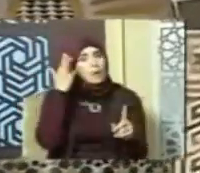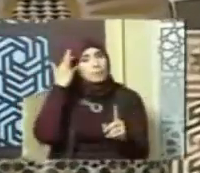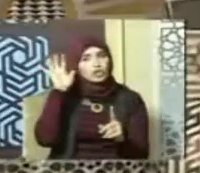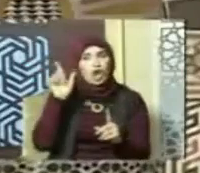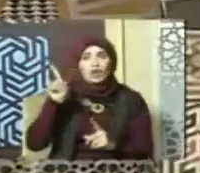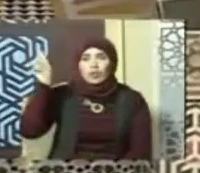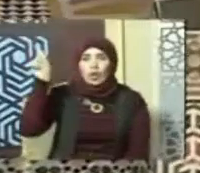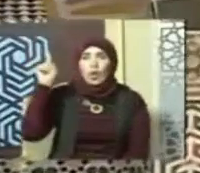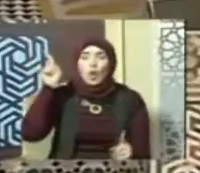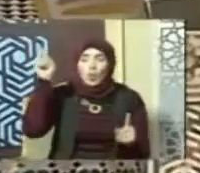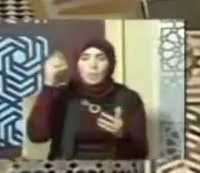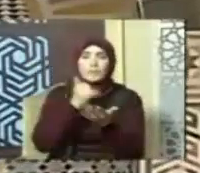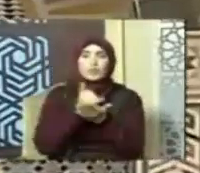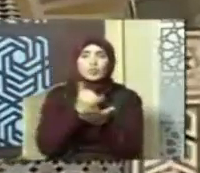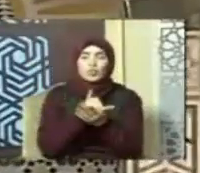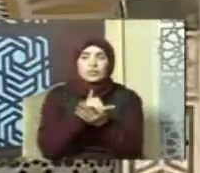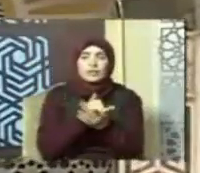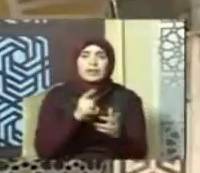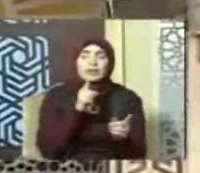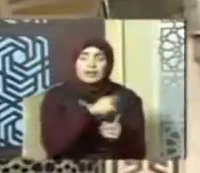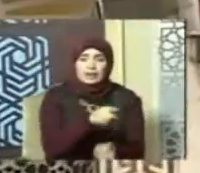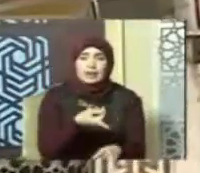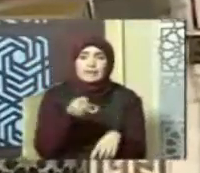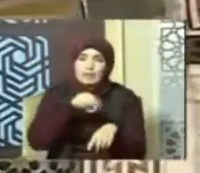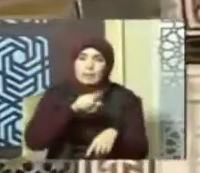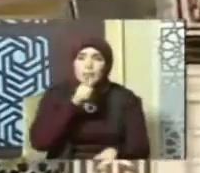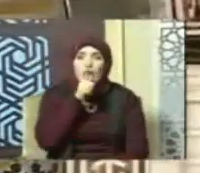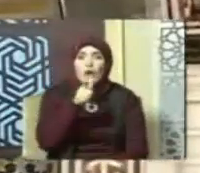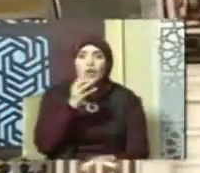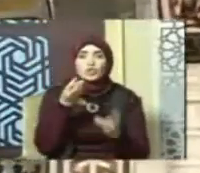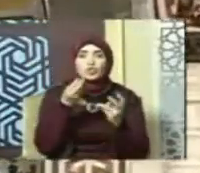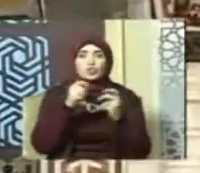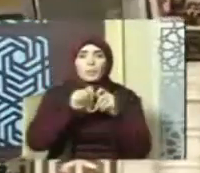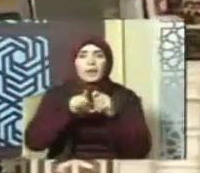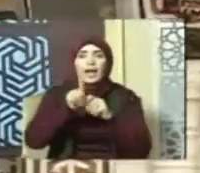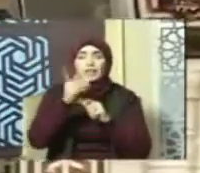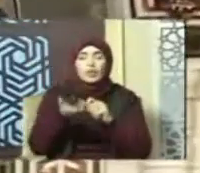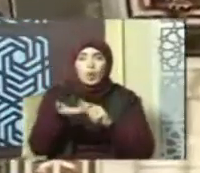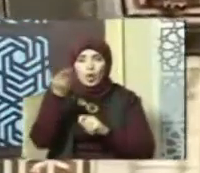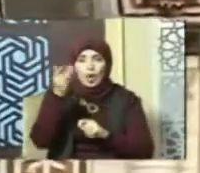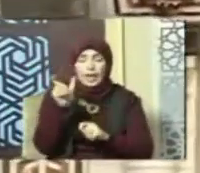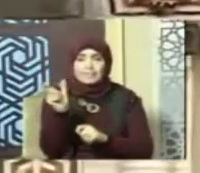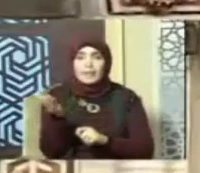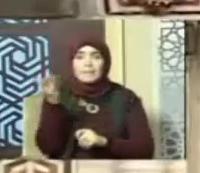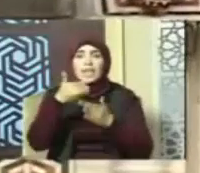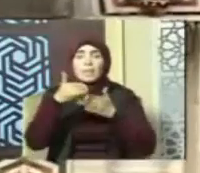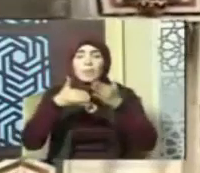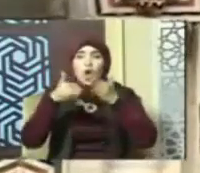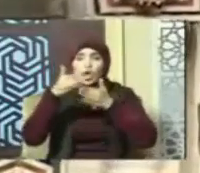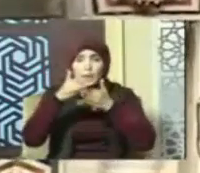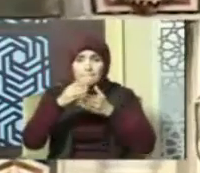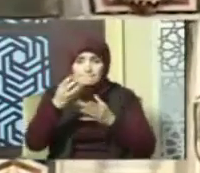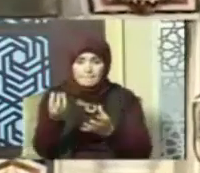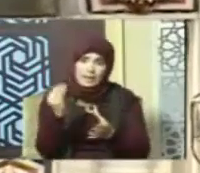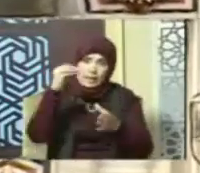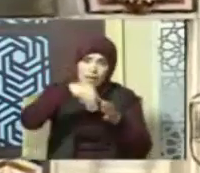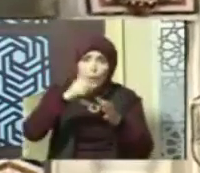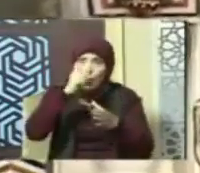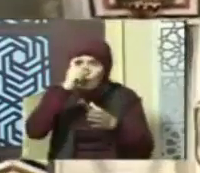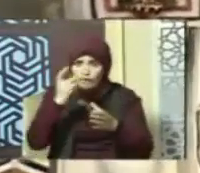عطل خاصية الإحراق فيها، كما قال سبحانه: قلنا يا نار كوني